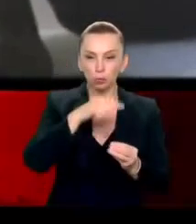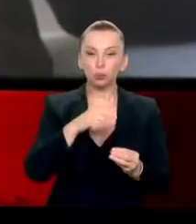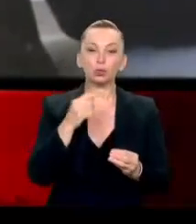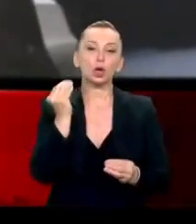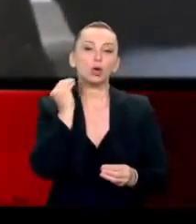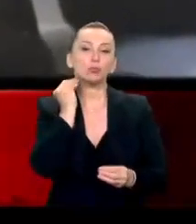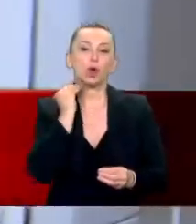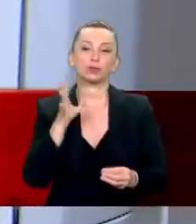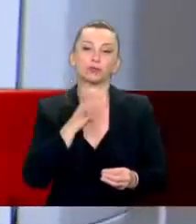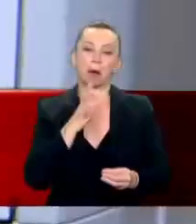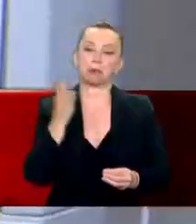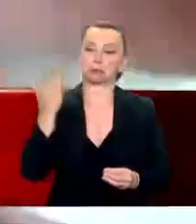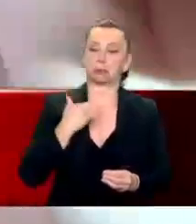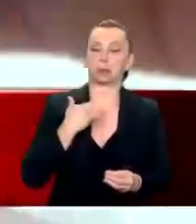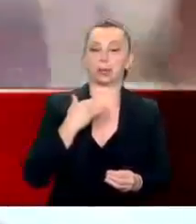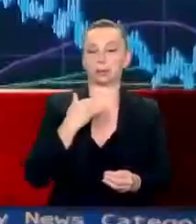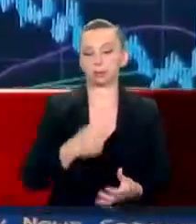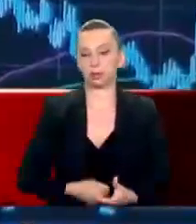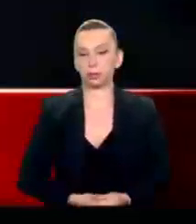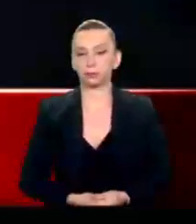var dediğini belirtti.